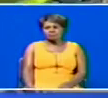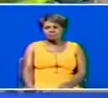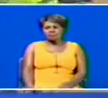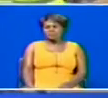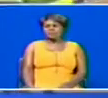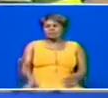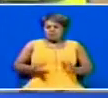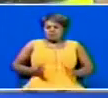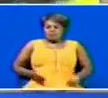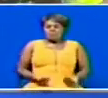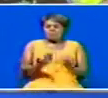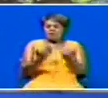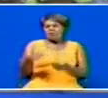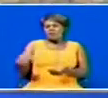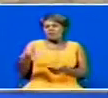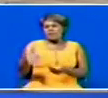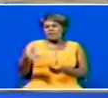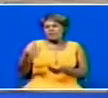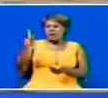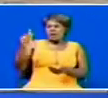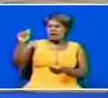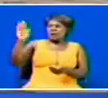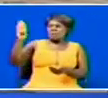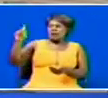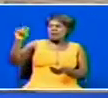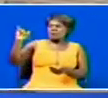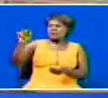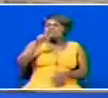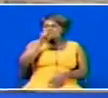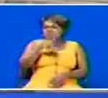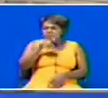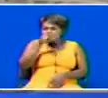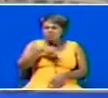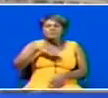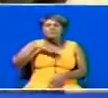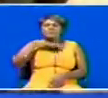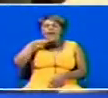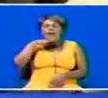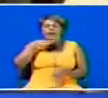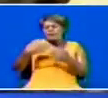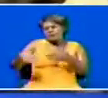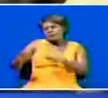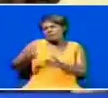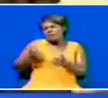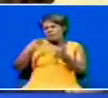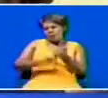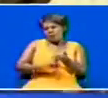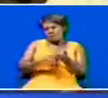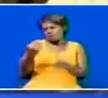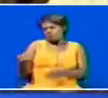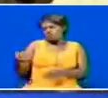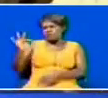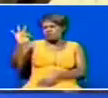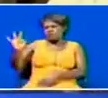Nyenze, ambaye alizaliwa katika eneo la Kabati, kaunti ya Kitui, amefariki na kumwacha mjane na watoto watatu,